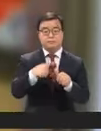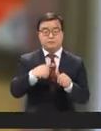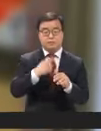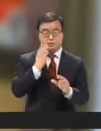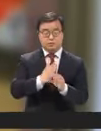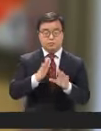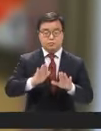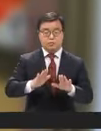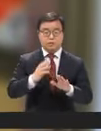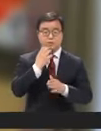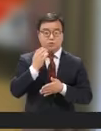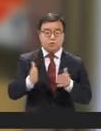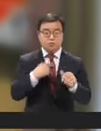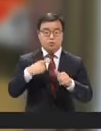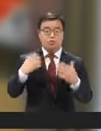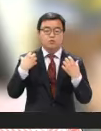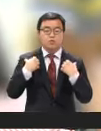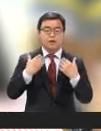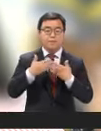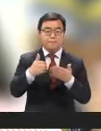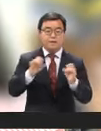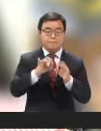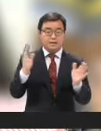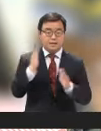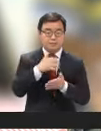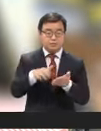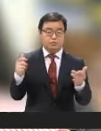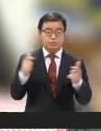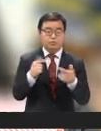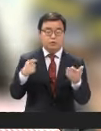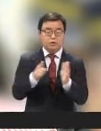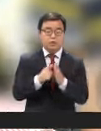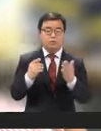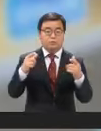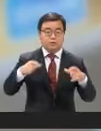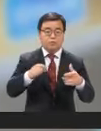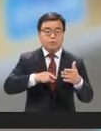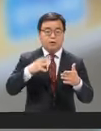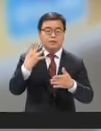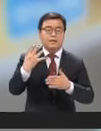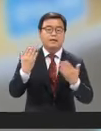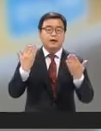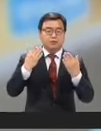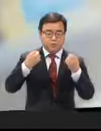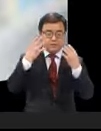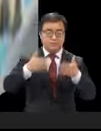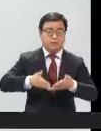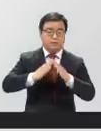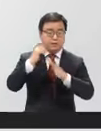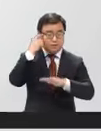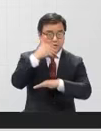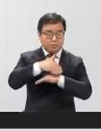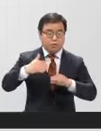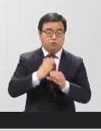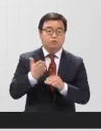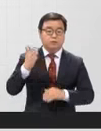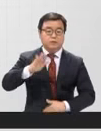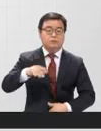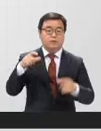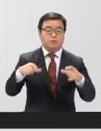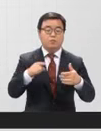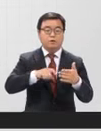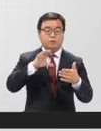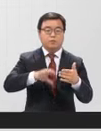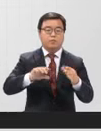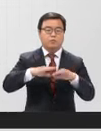경기도교육청은 학급당 학생 수 감축을 위해 도내 4개 학교를 신설하는 계획을 추진하고 있습니다. 하지만 해당 지역에는